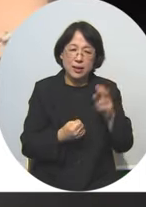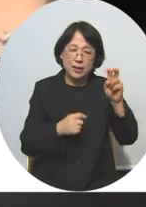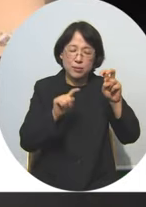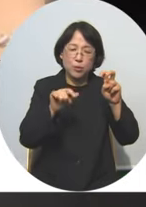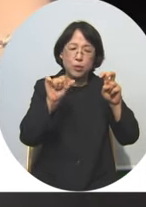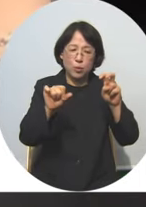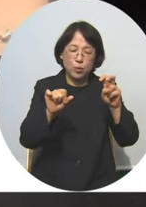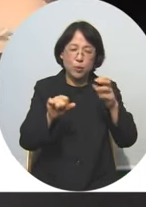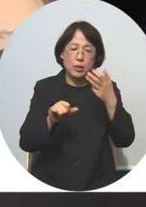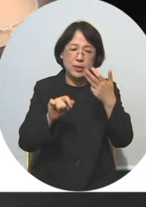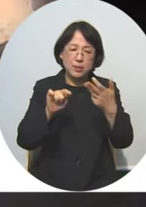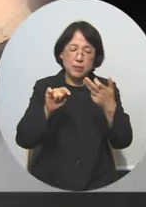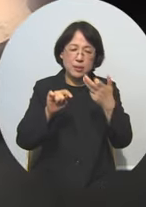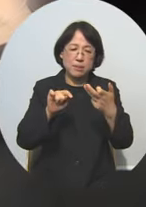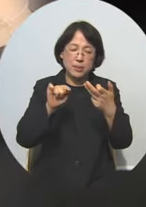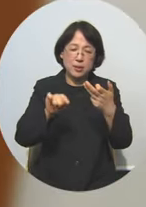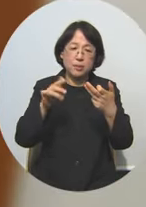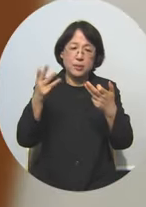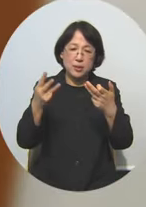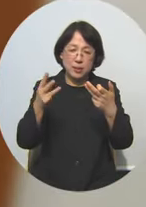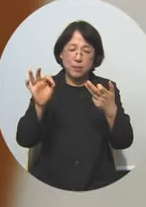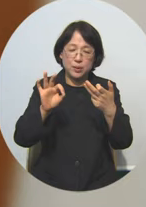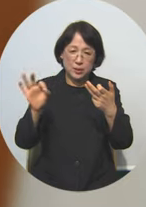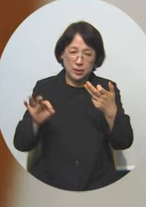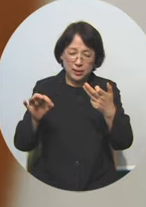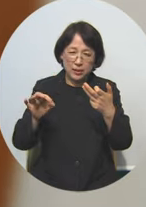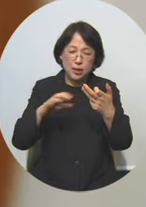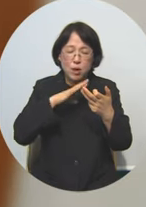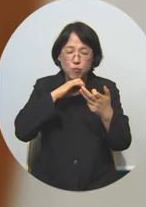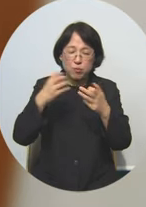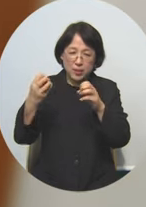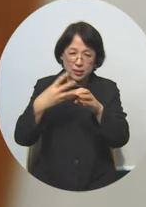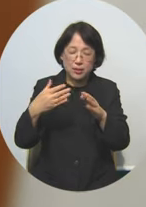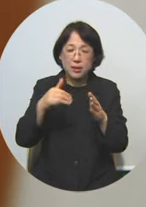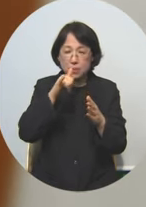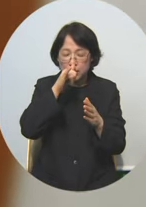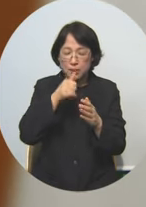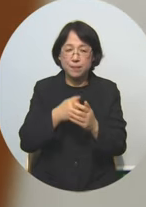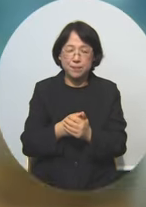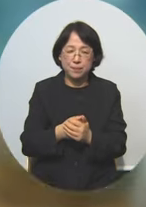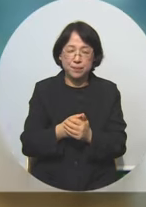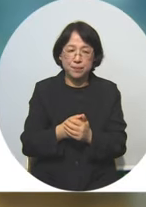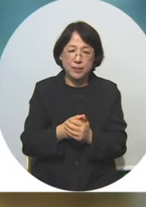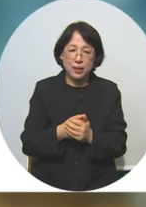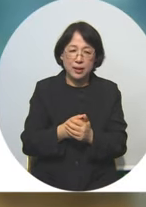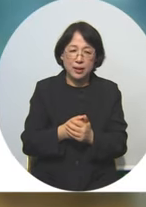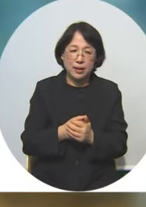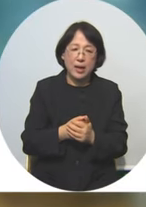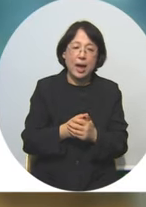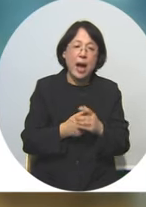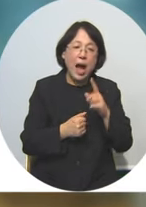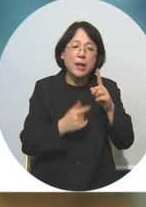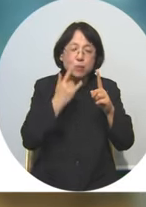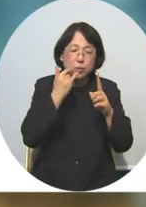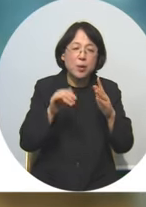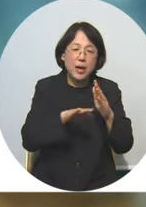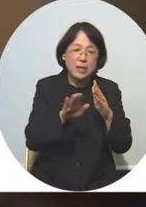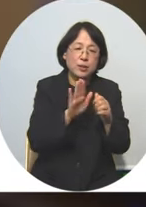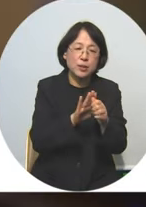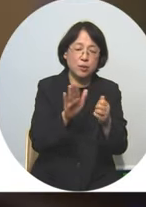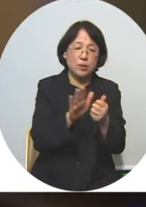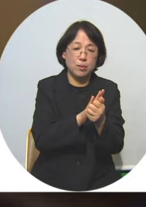20.5%, 18.3%였습니다. 가족지원서비스 인식조사 결과 한부모 가족지원서비스는 응답자